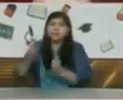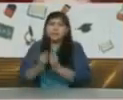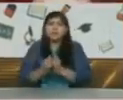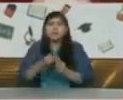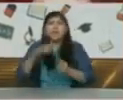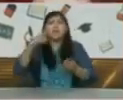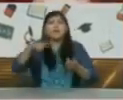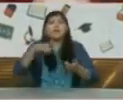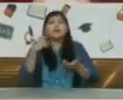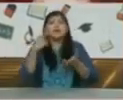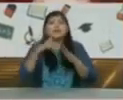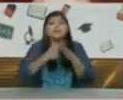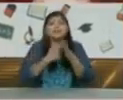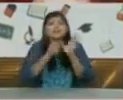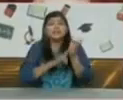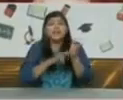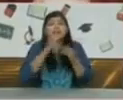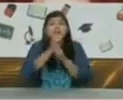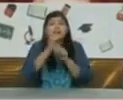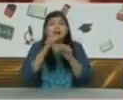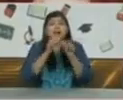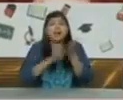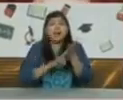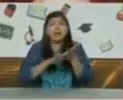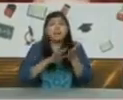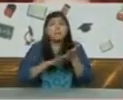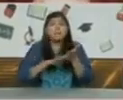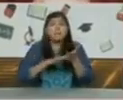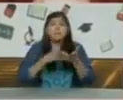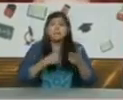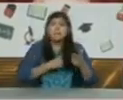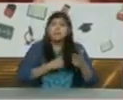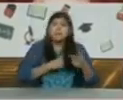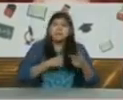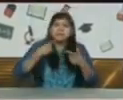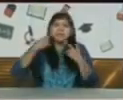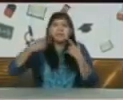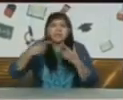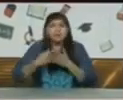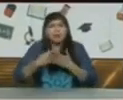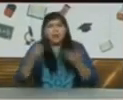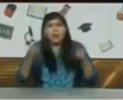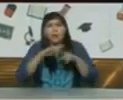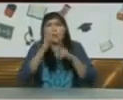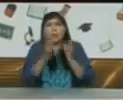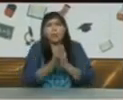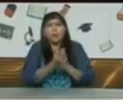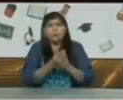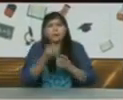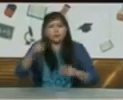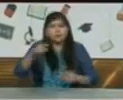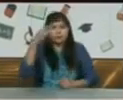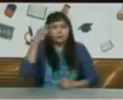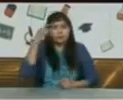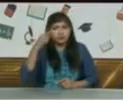है। अब जन गण मन हर कोई गाता है, लेकिन क्या कभी